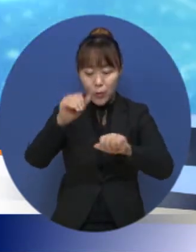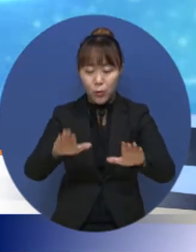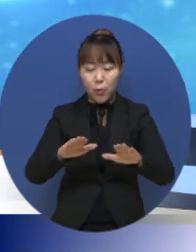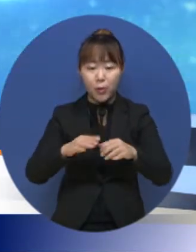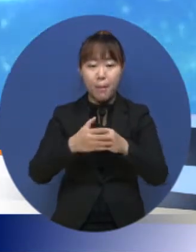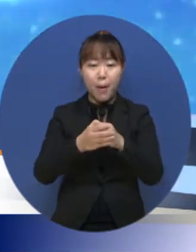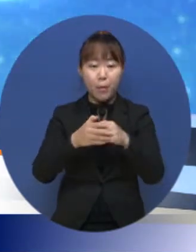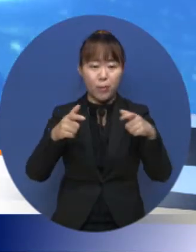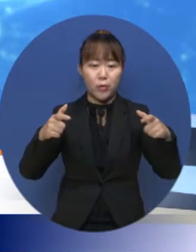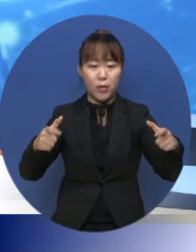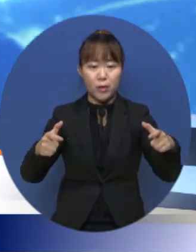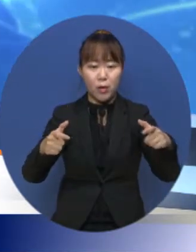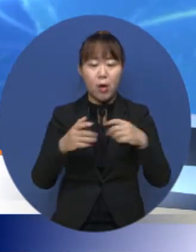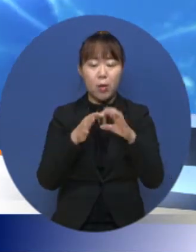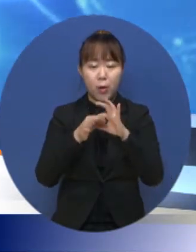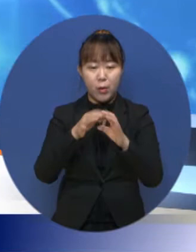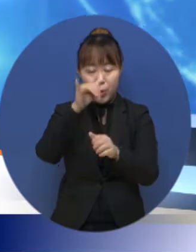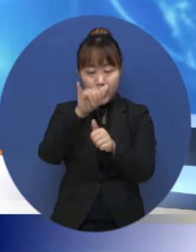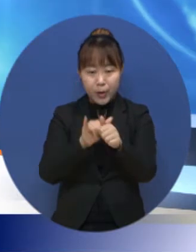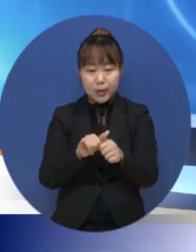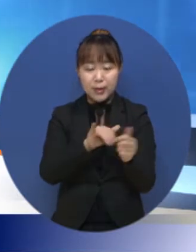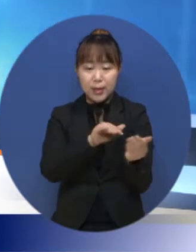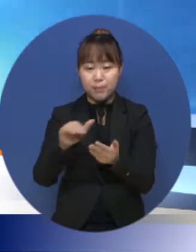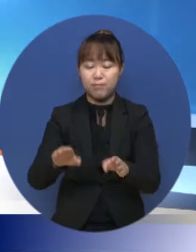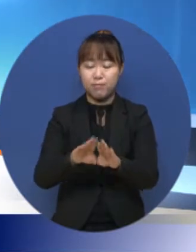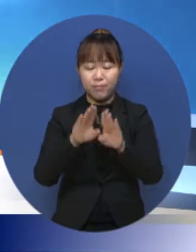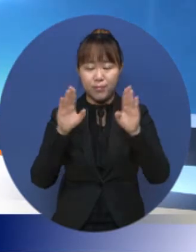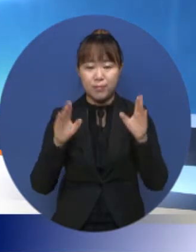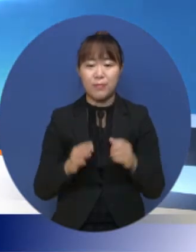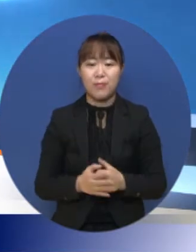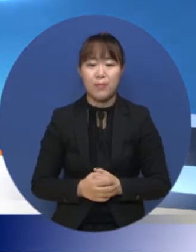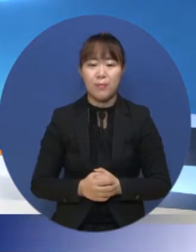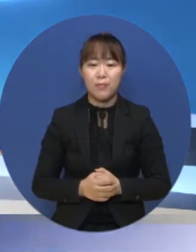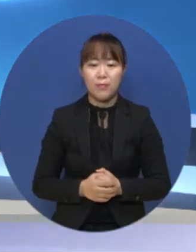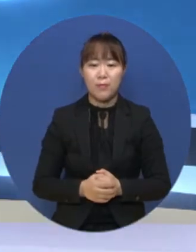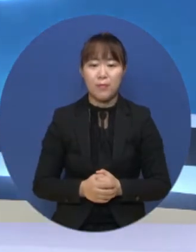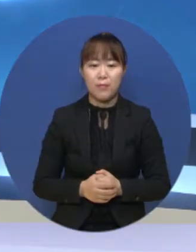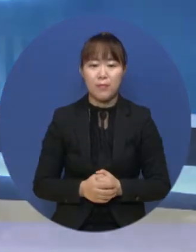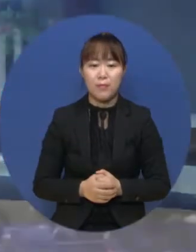이번에는 마포구에서 경로효잔치를 열었습니다. 서정용 기자입니다.